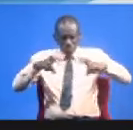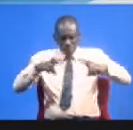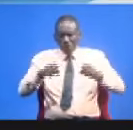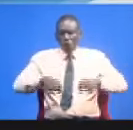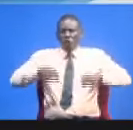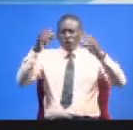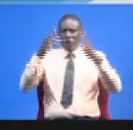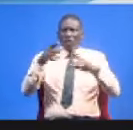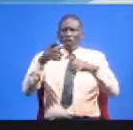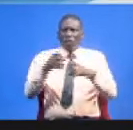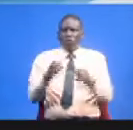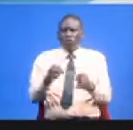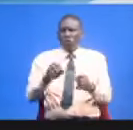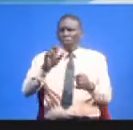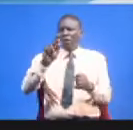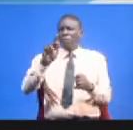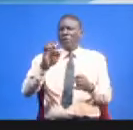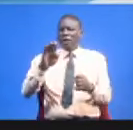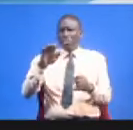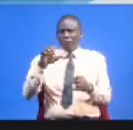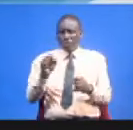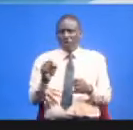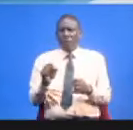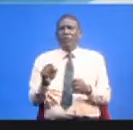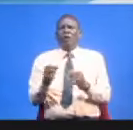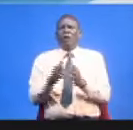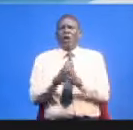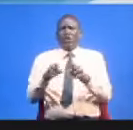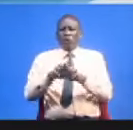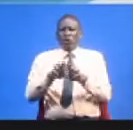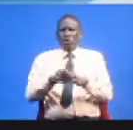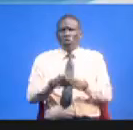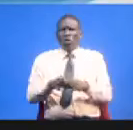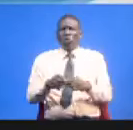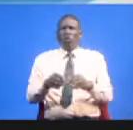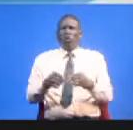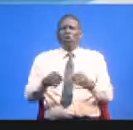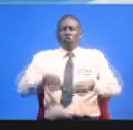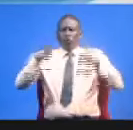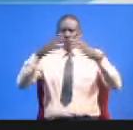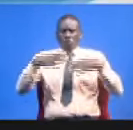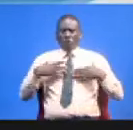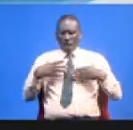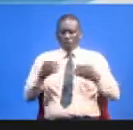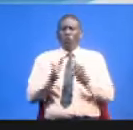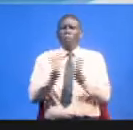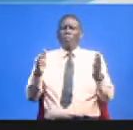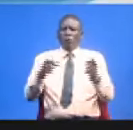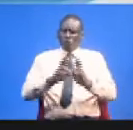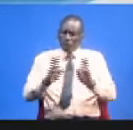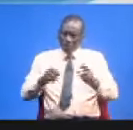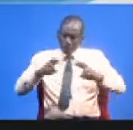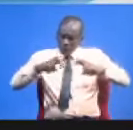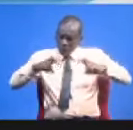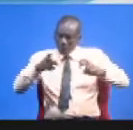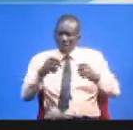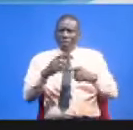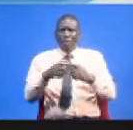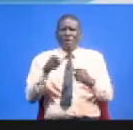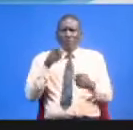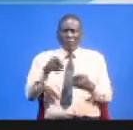shirika la kupima viwango ya Kenya, mamlaka ya kupambana na bidhaa gushi, na maafisa wa afya umma tayari ukweli. Hata hivyo, ipo